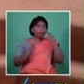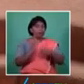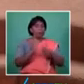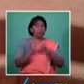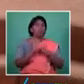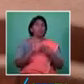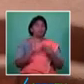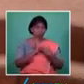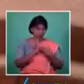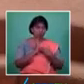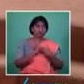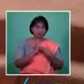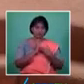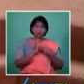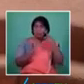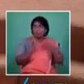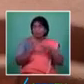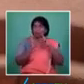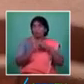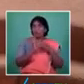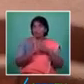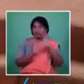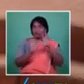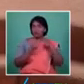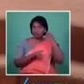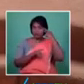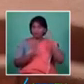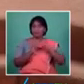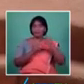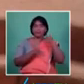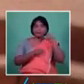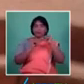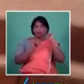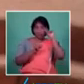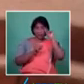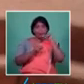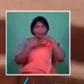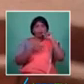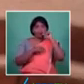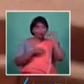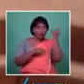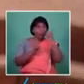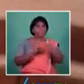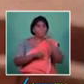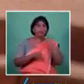ප්‍රොජෙක්ට් එකක් කියා තමා සිතූ බවයි මින් පසුව කංසා හොයන පාර්ලිමේන්තුවට